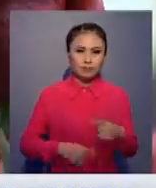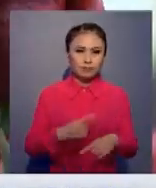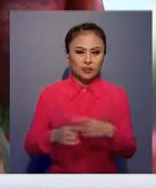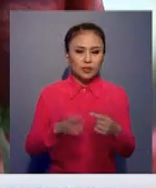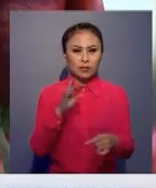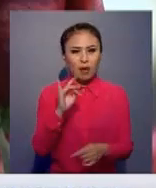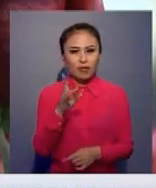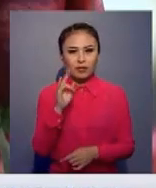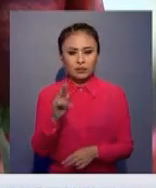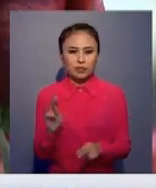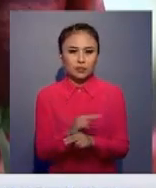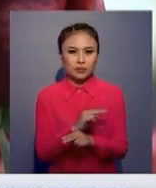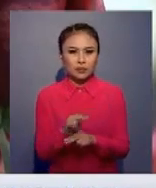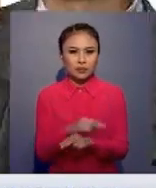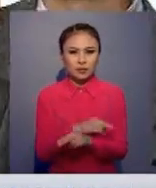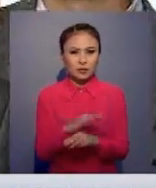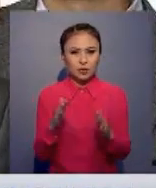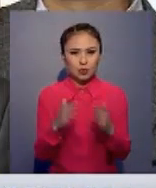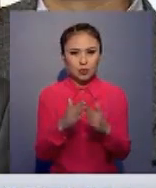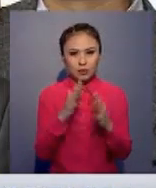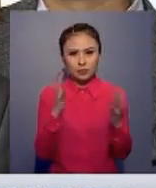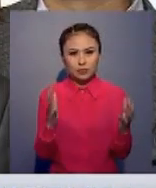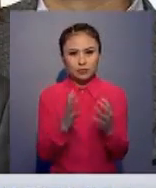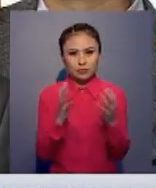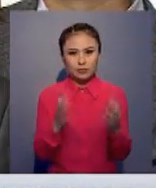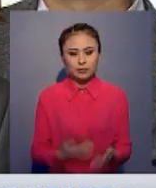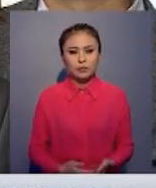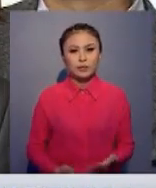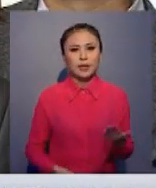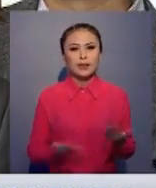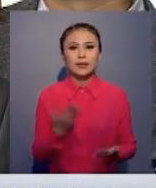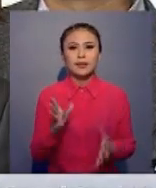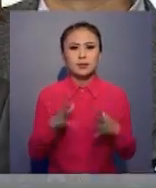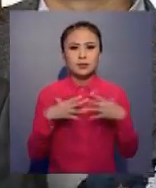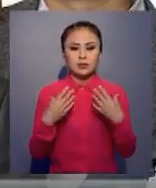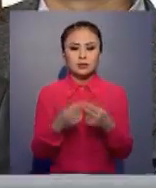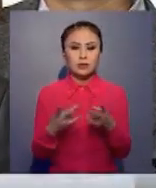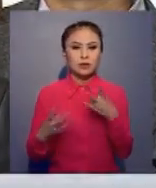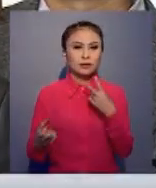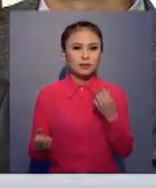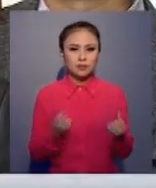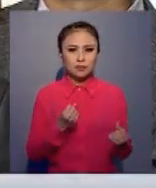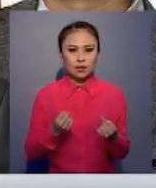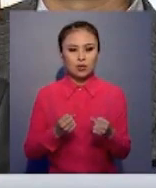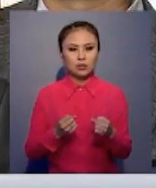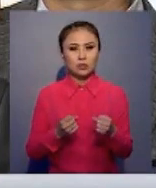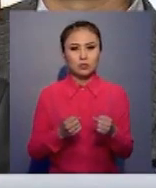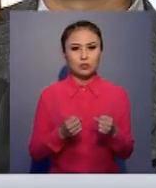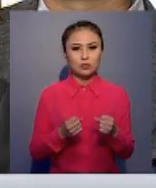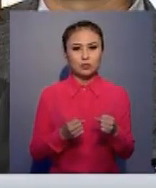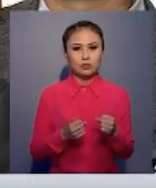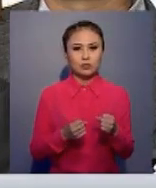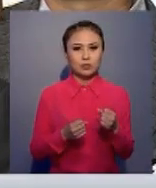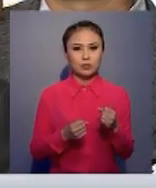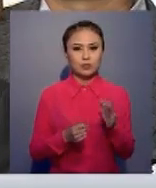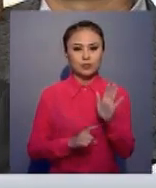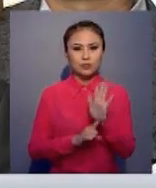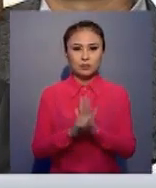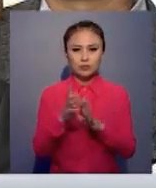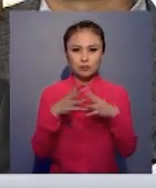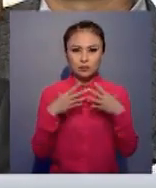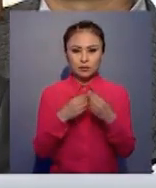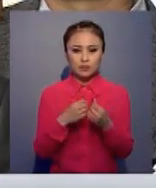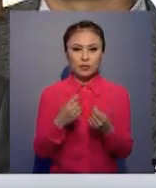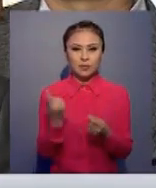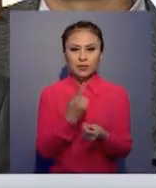немере шөберелерін бағып отыр. Отбасы құрсаңдар, ынтымақты болыңдар. Отан отбасынан